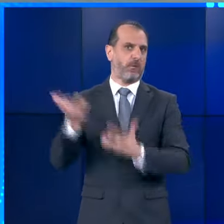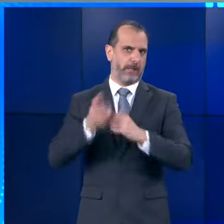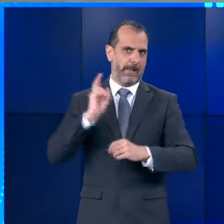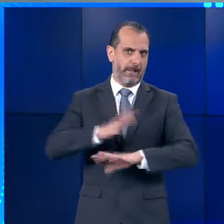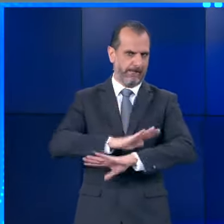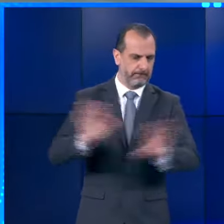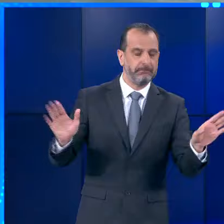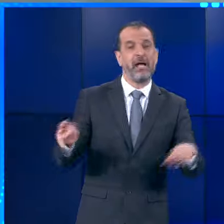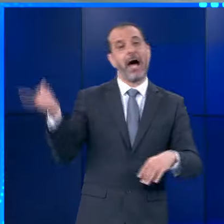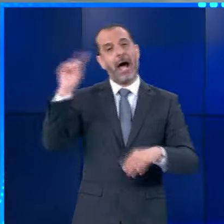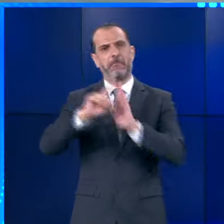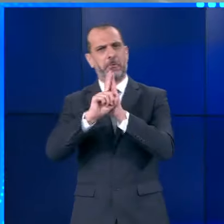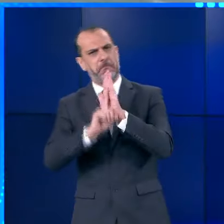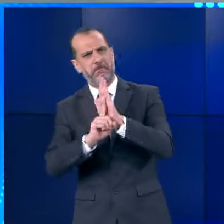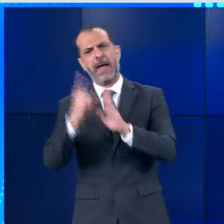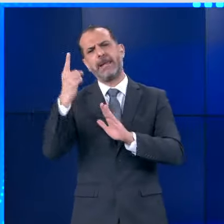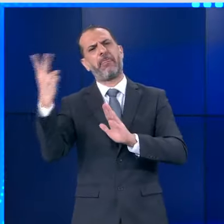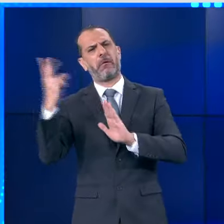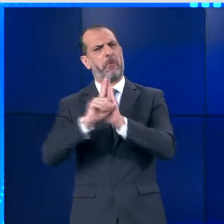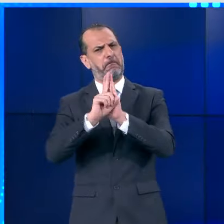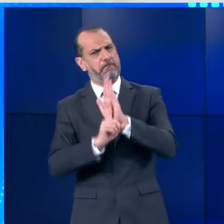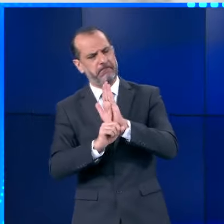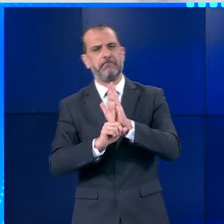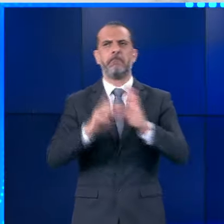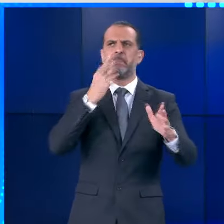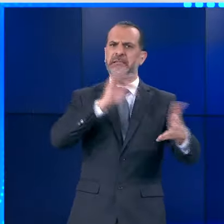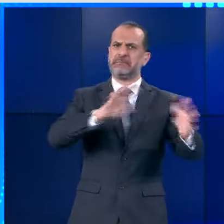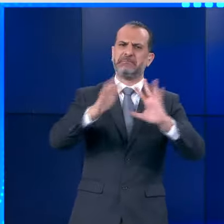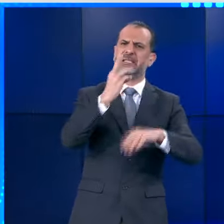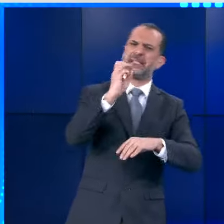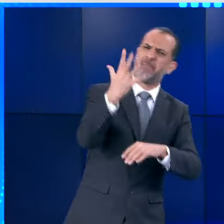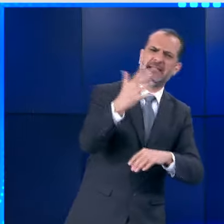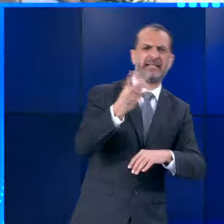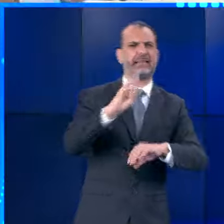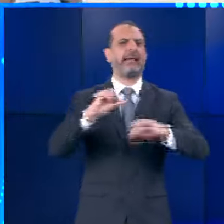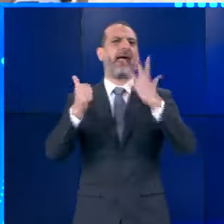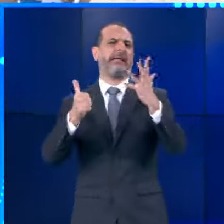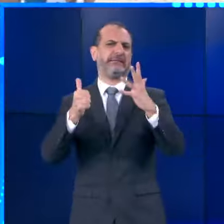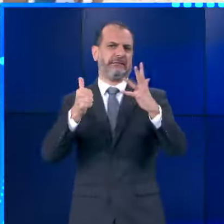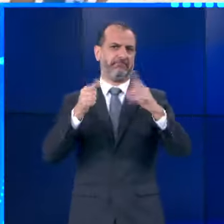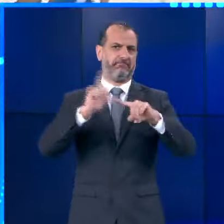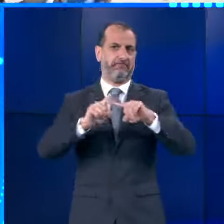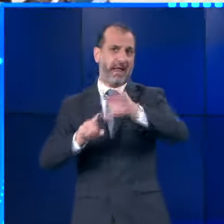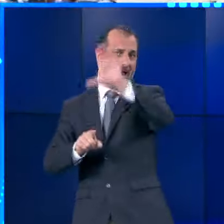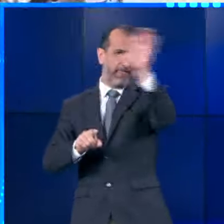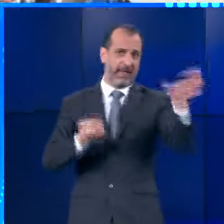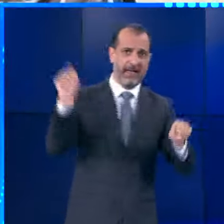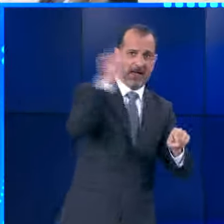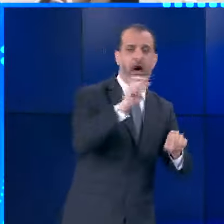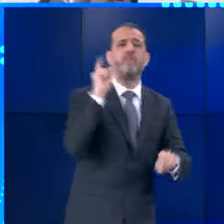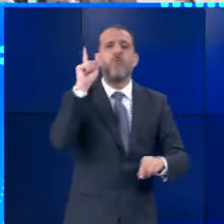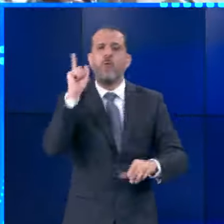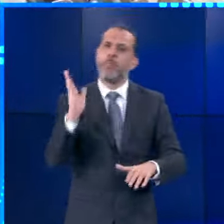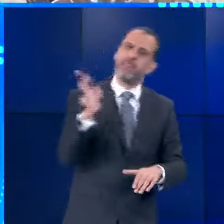πάντως ότι η θερμοκρασία αύριο θα πέσει κατά 1 με 2 βαθμούς. Δεν θα ξεπεράσουμε τους 35 με 36 βαθμούς στα υπηρετικά. Μόνο στα δυτικά θα